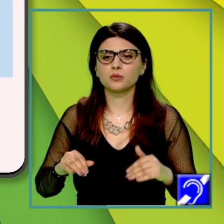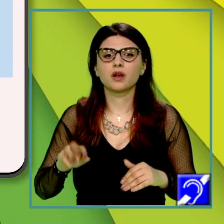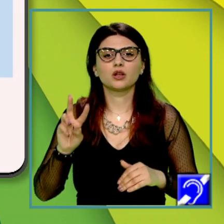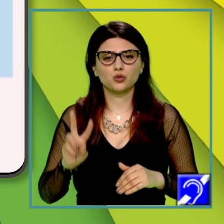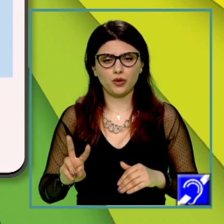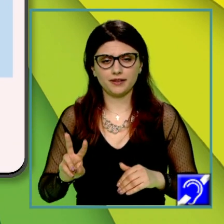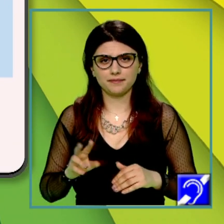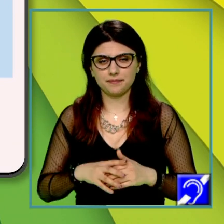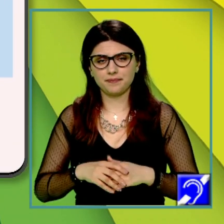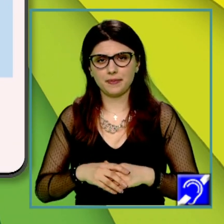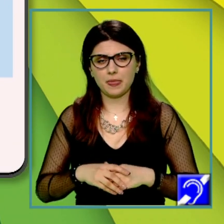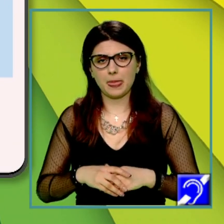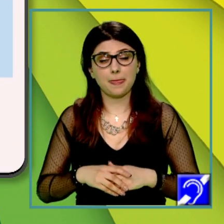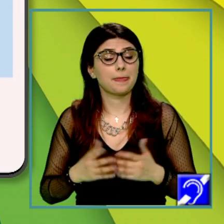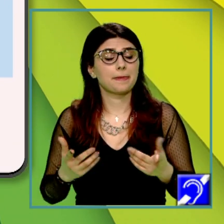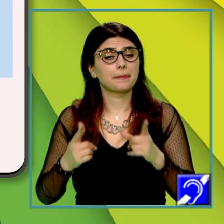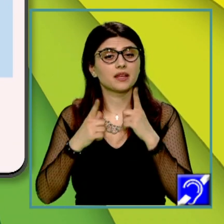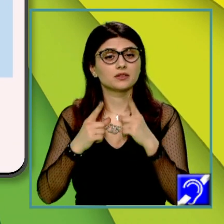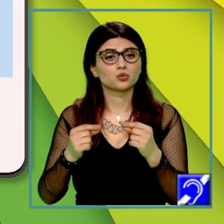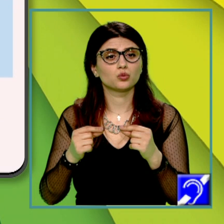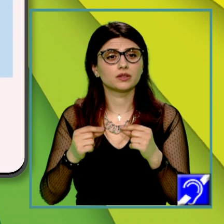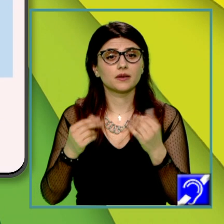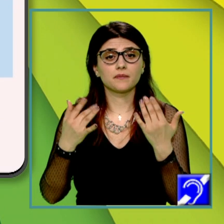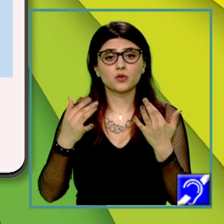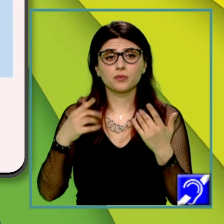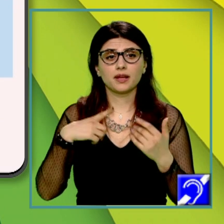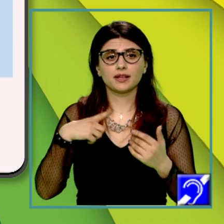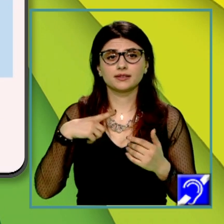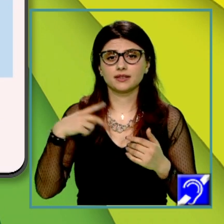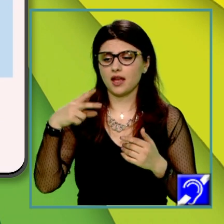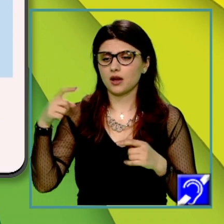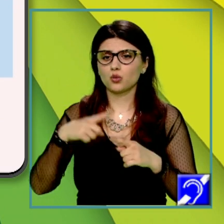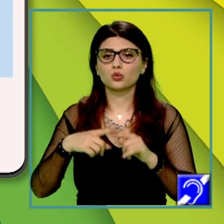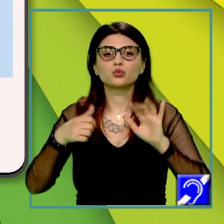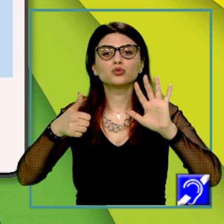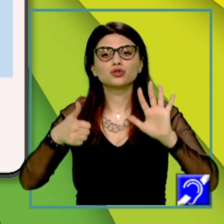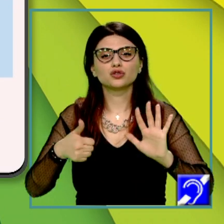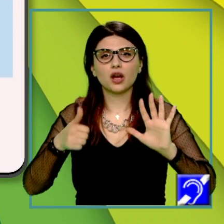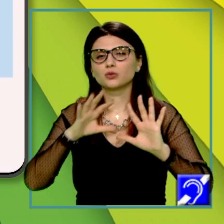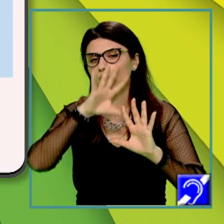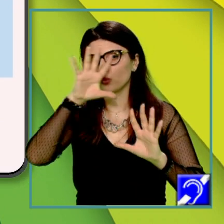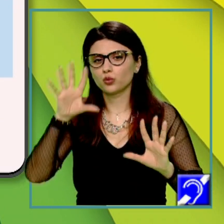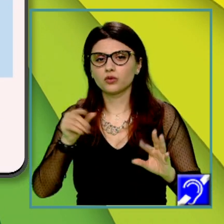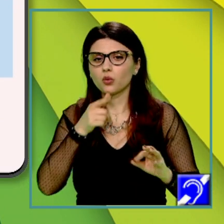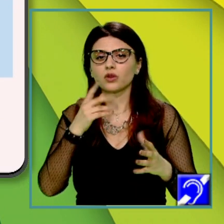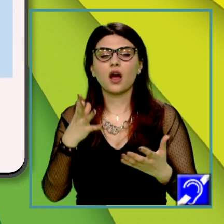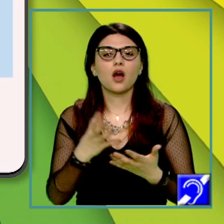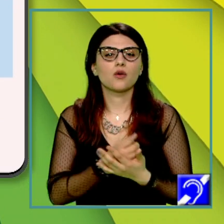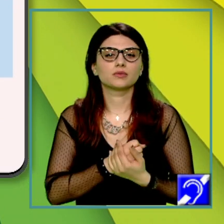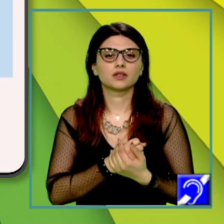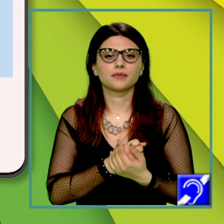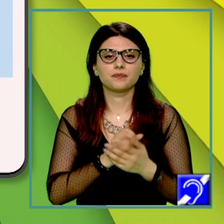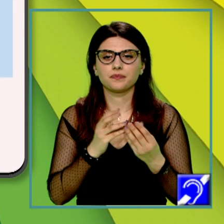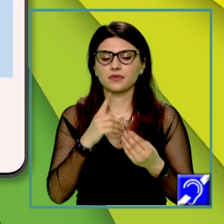supra 2 ne rezultă latura triunghiului este egal cu șase de unde obține în perimetrul